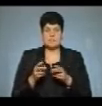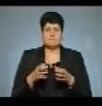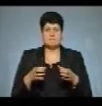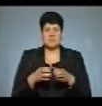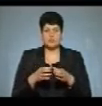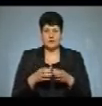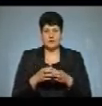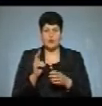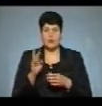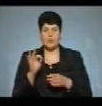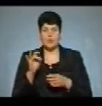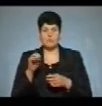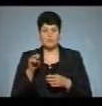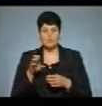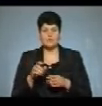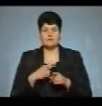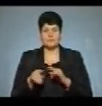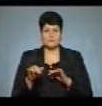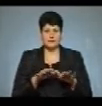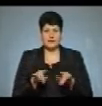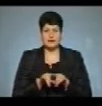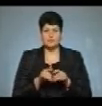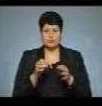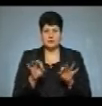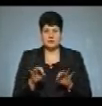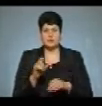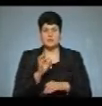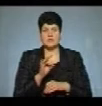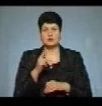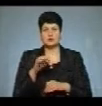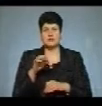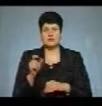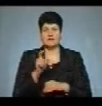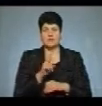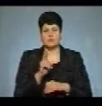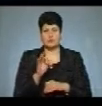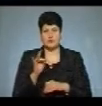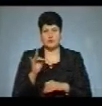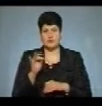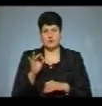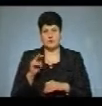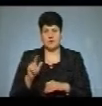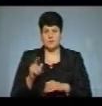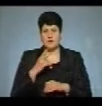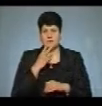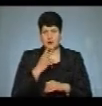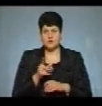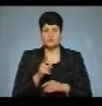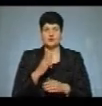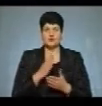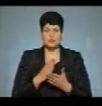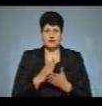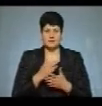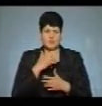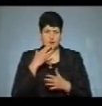«Корпус оперативно-раптової дії». Також пропустили Руслана Дрозда і Євгена Короля. Ми бачимо, що є